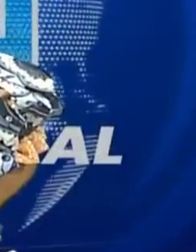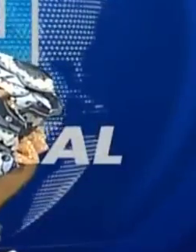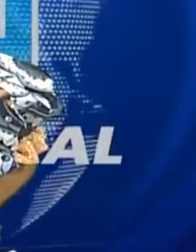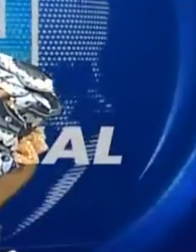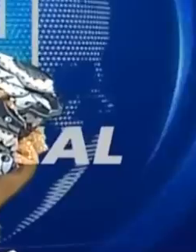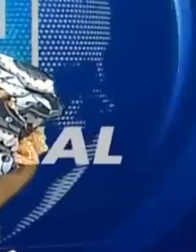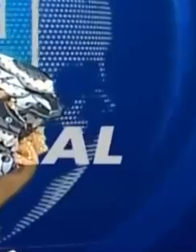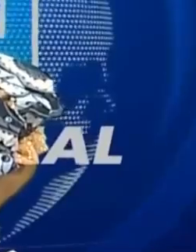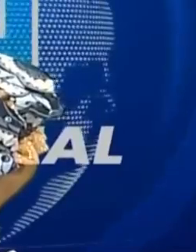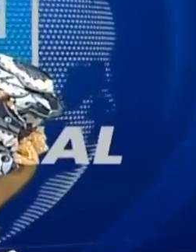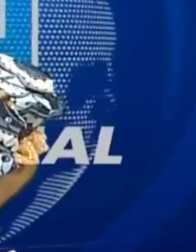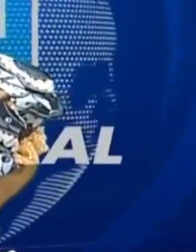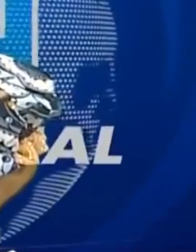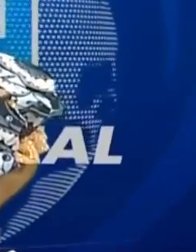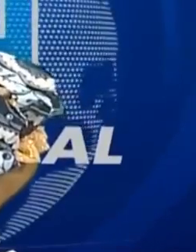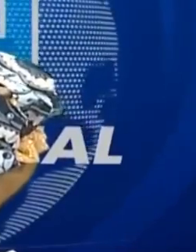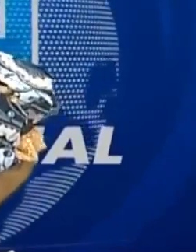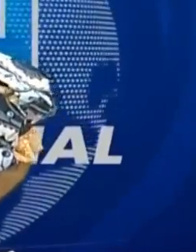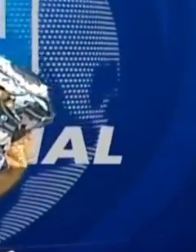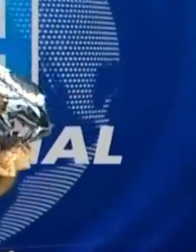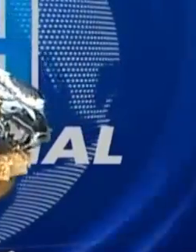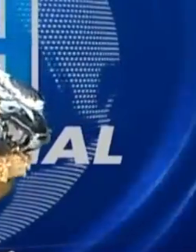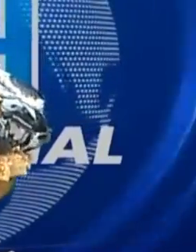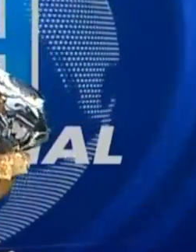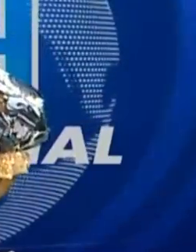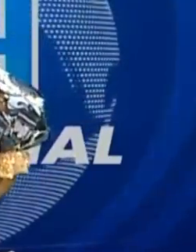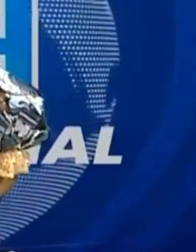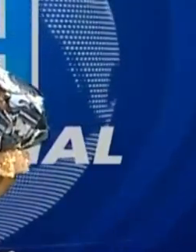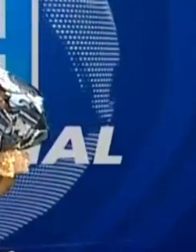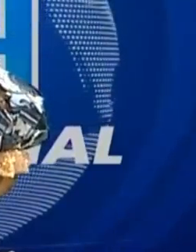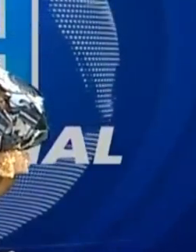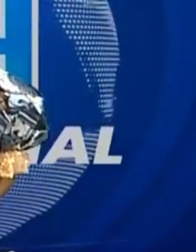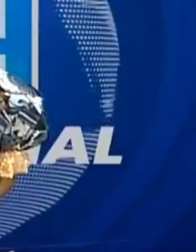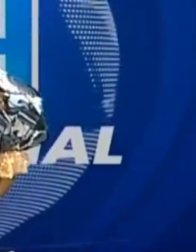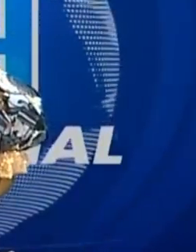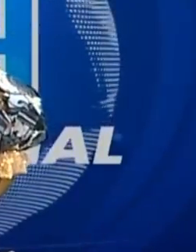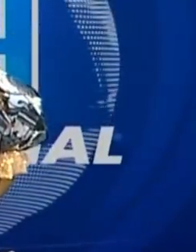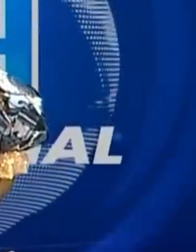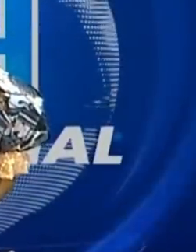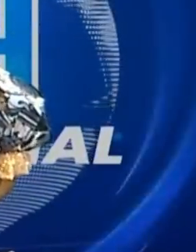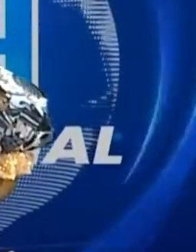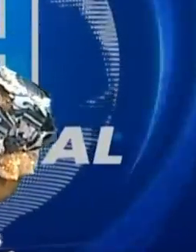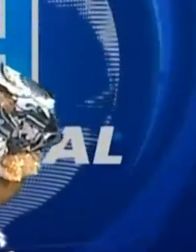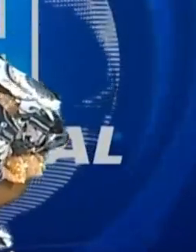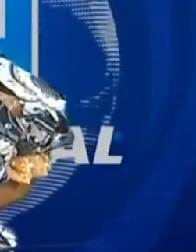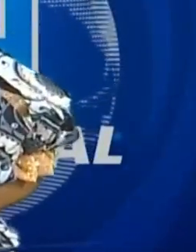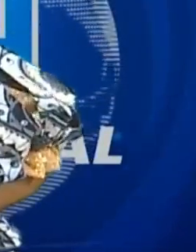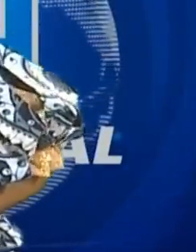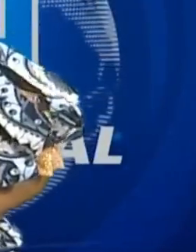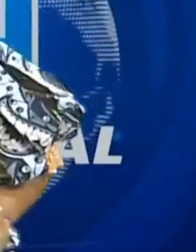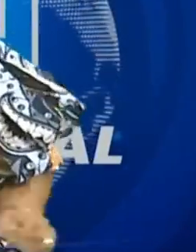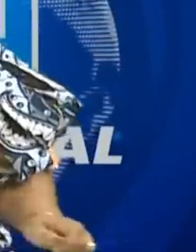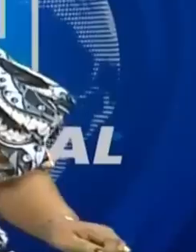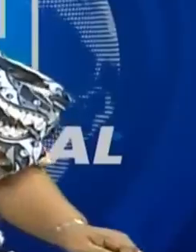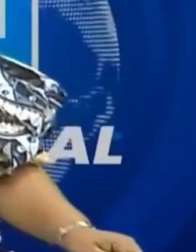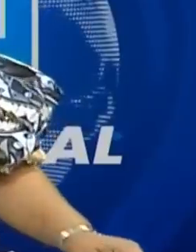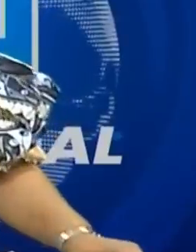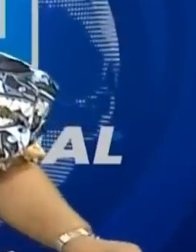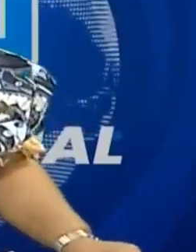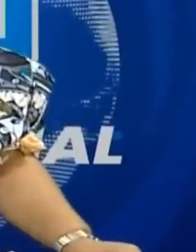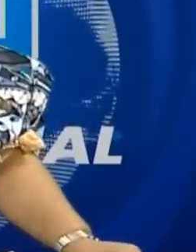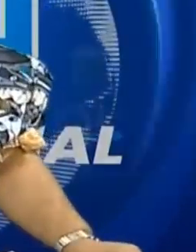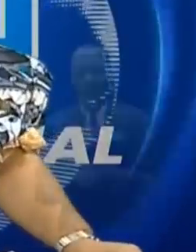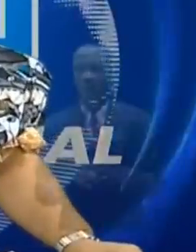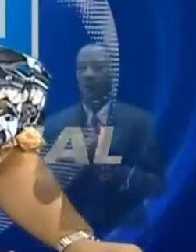Mesdames et messieurs, bonsoir et très heureuse de vous retrouver à travers cette grande édition d'informations sur la RTNC. Ils étaient près